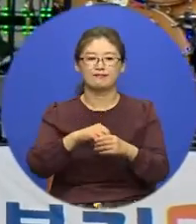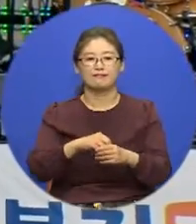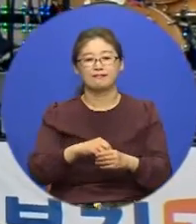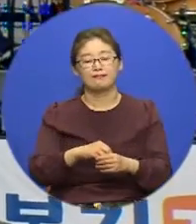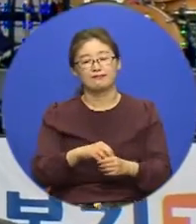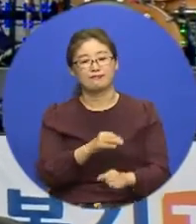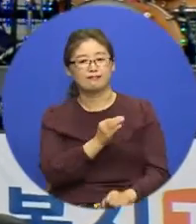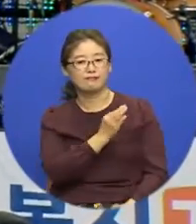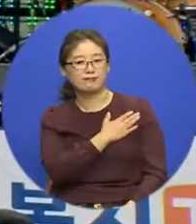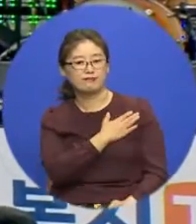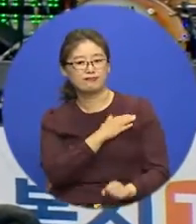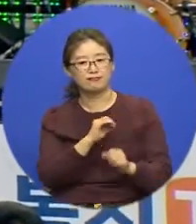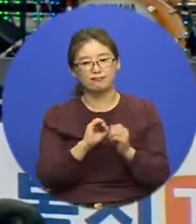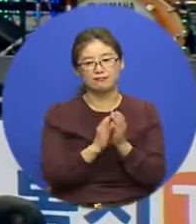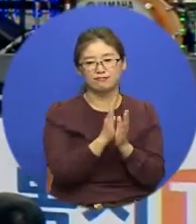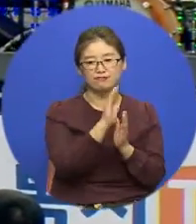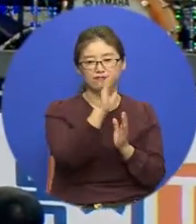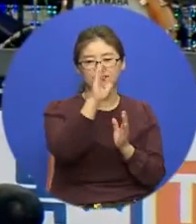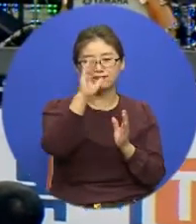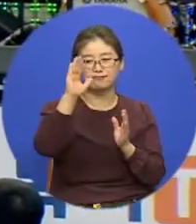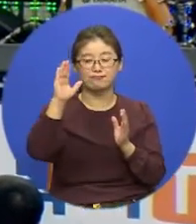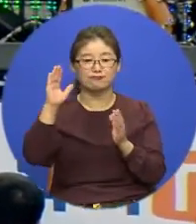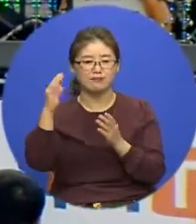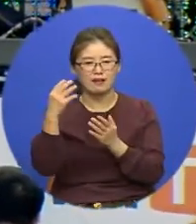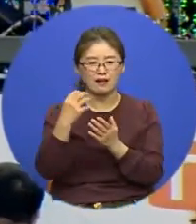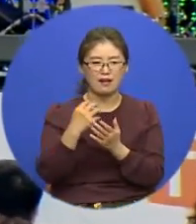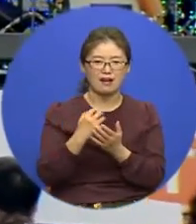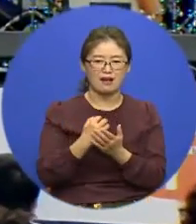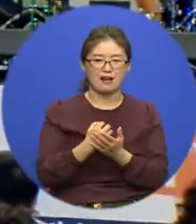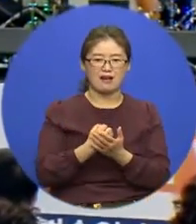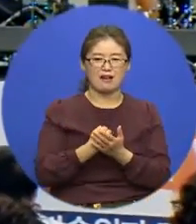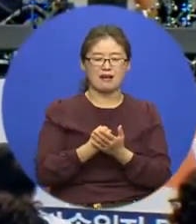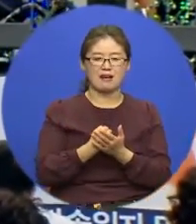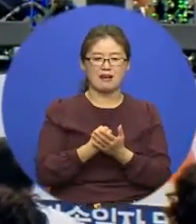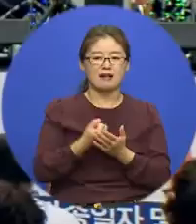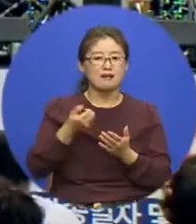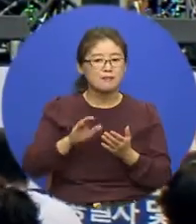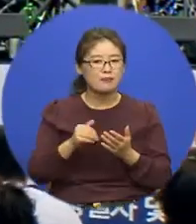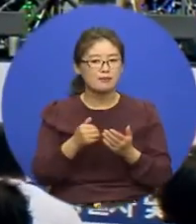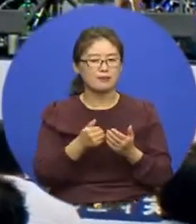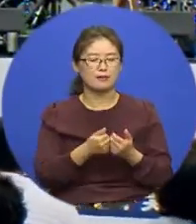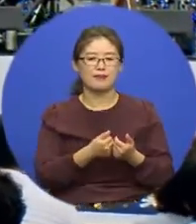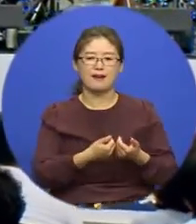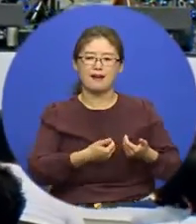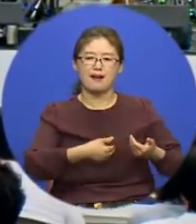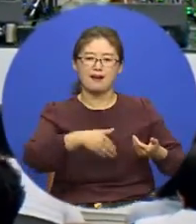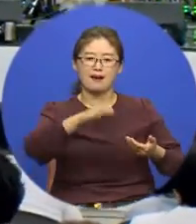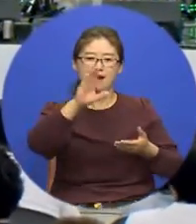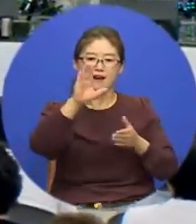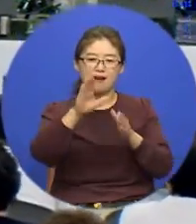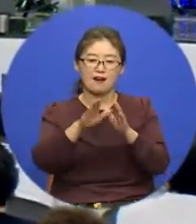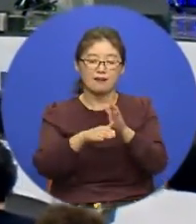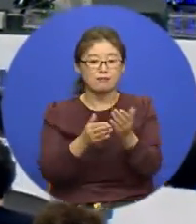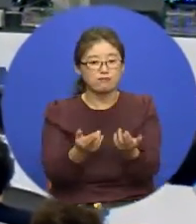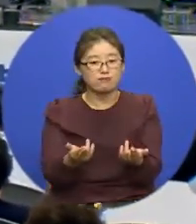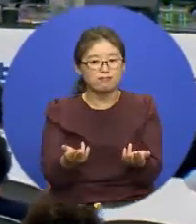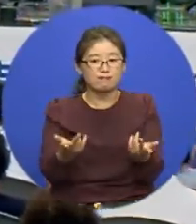심어 우리 영화 손에 쥐어도 갈 때는 빈손이 사랑이라네